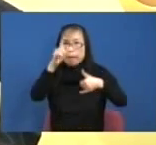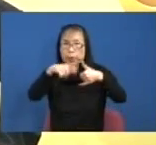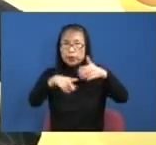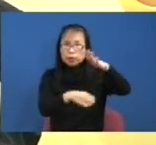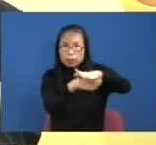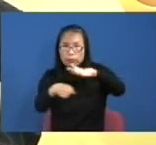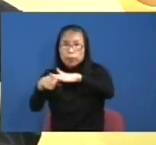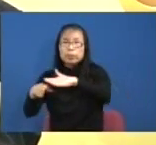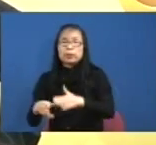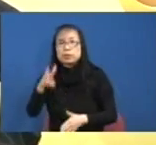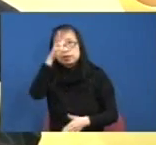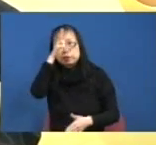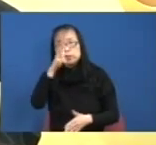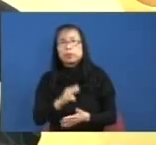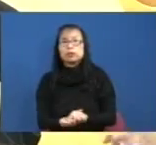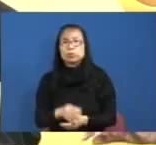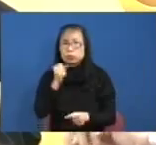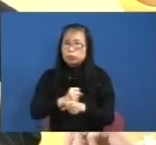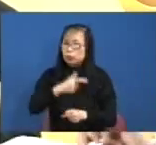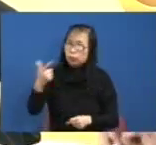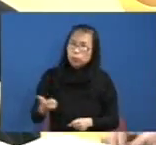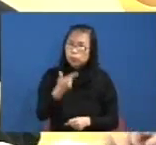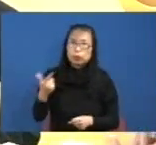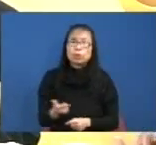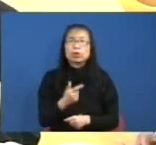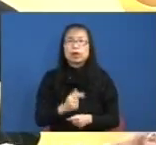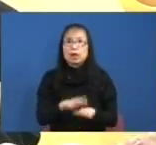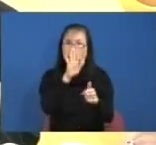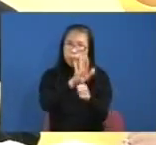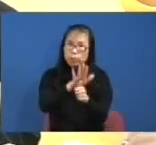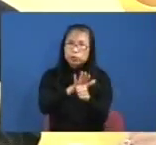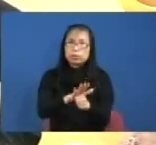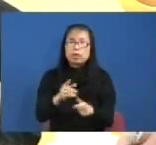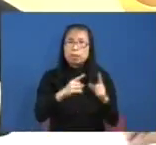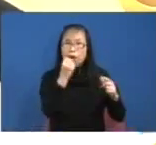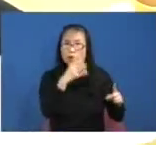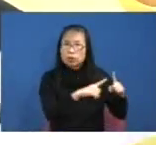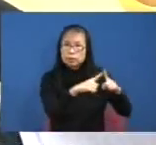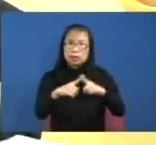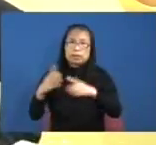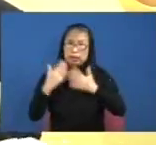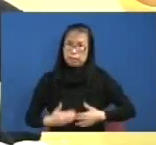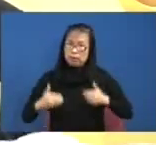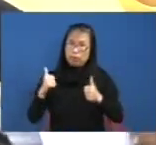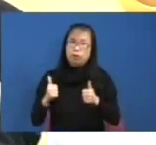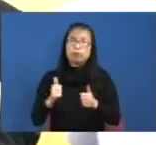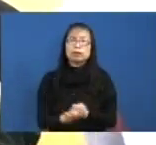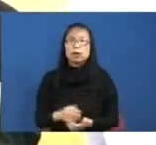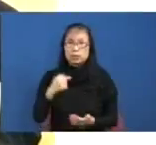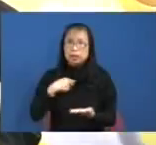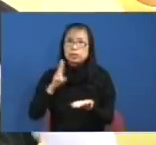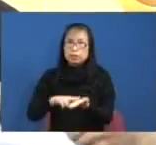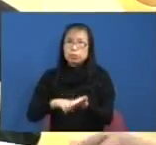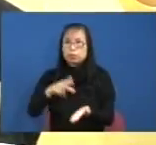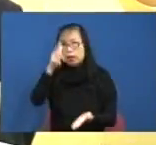即係基本上都會做咗好多功夫嚟到保障市民嘅健康。 冇錯 啊，咁喺呢一方面咧，我哋都要信賴